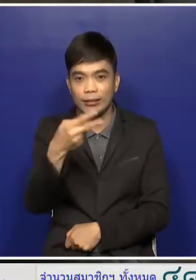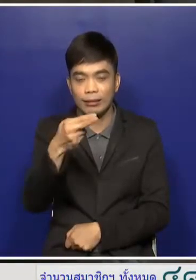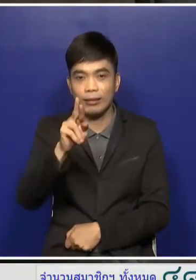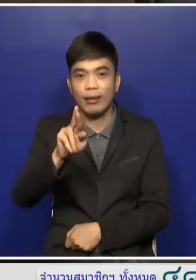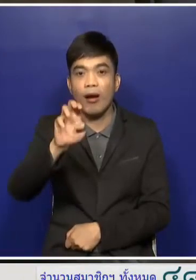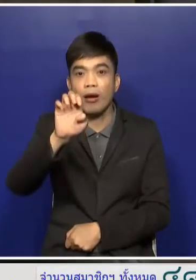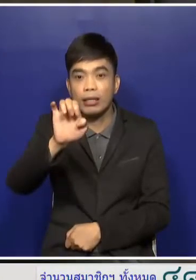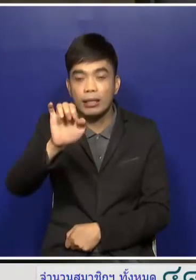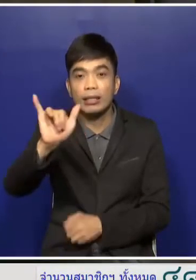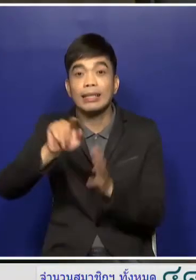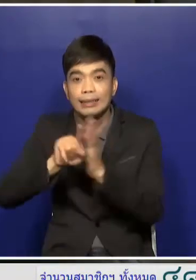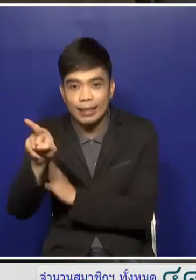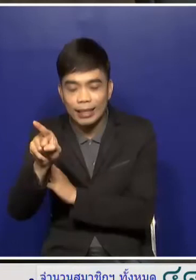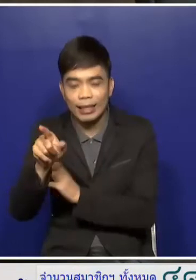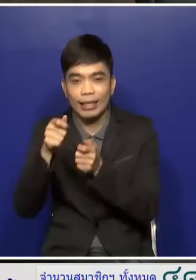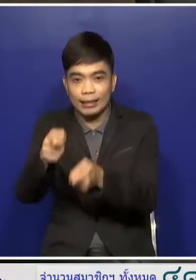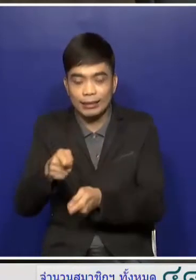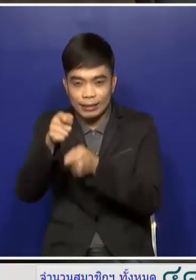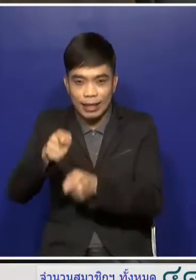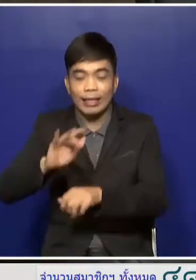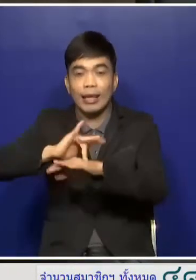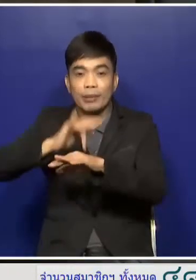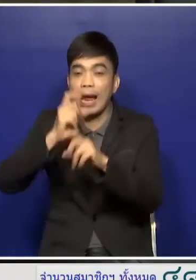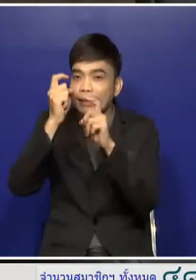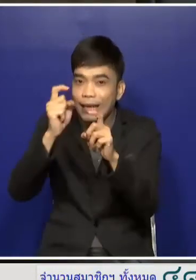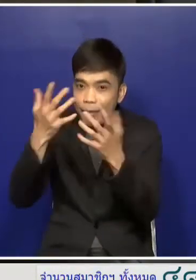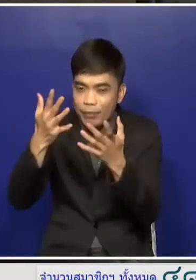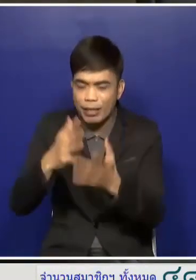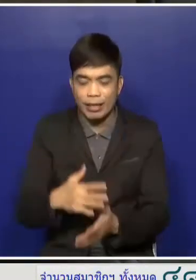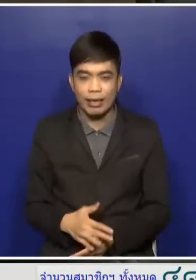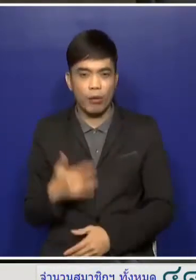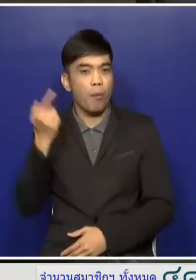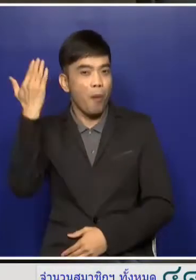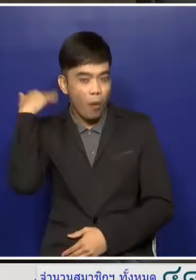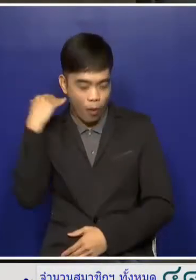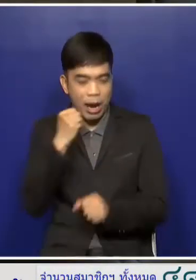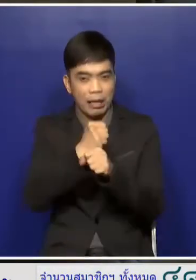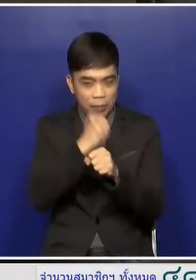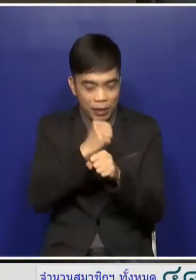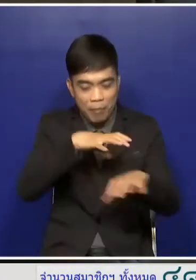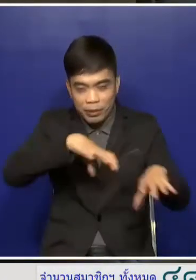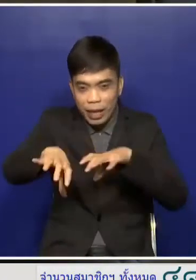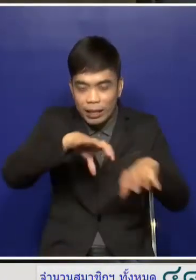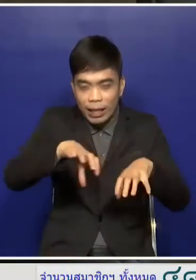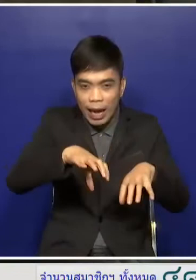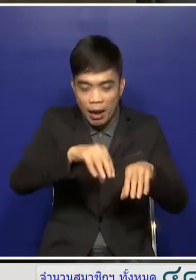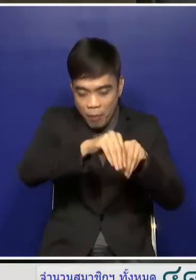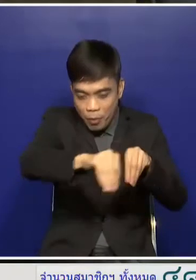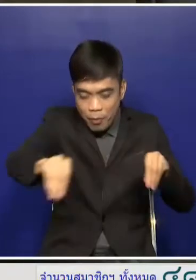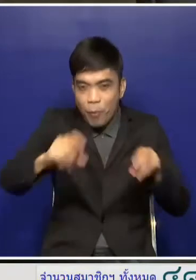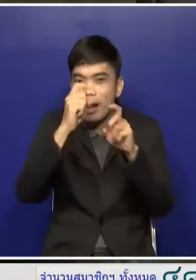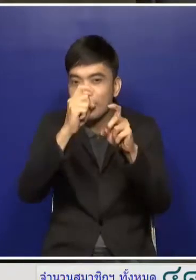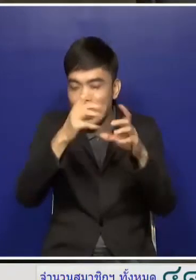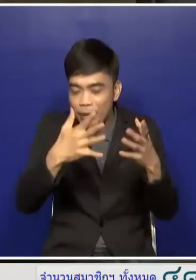บาลส่งเสริมให้ประชาชนที่นั่นนะครับทำข้าวเกษตรอินทรีย์รัฐบาลสนับสนุนในการทำเกษตรอินทรีย์